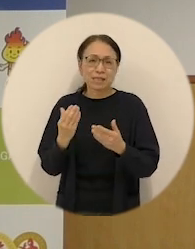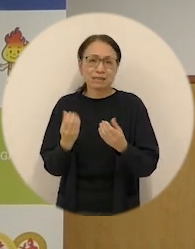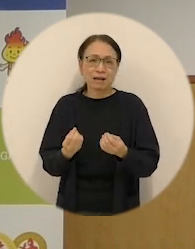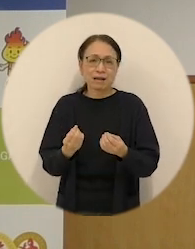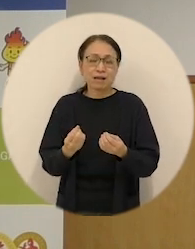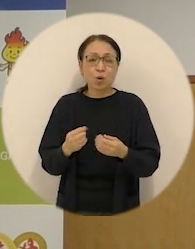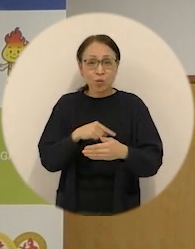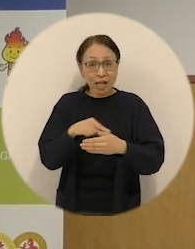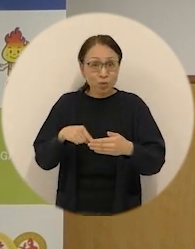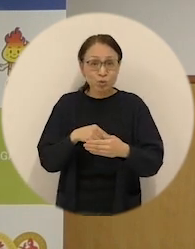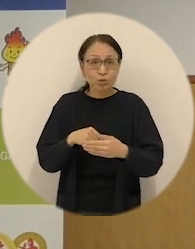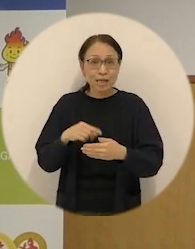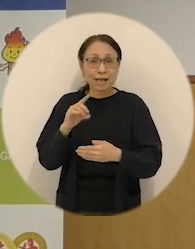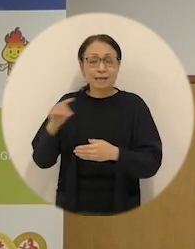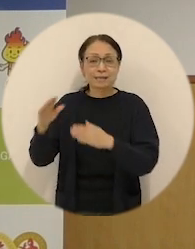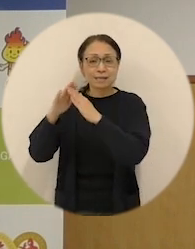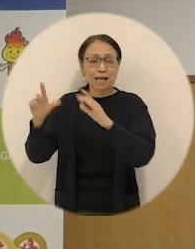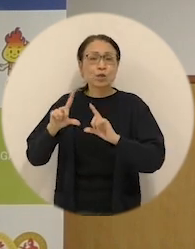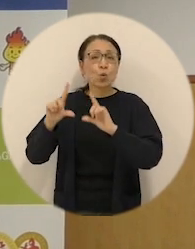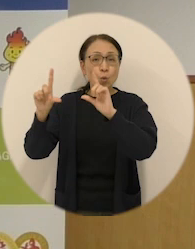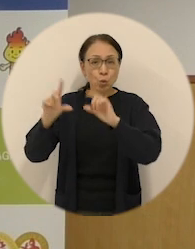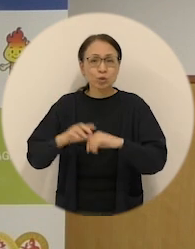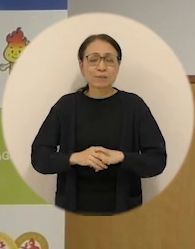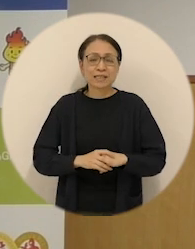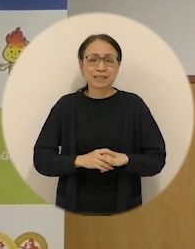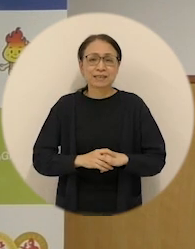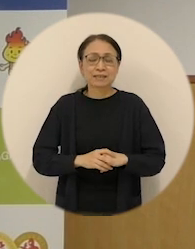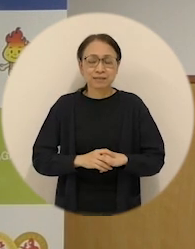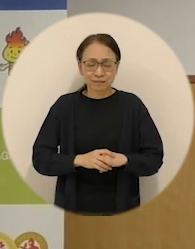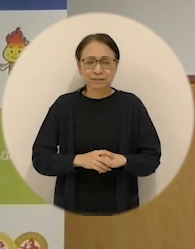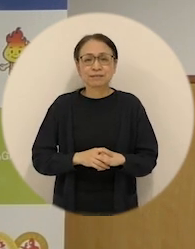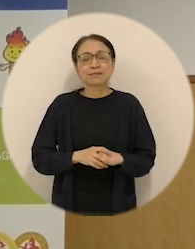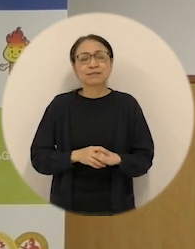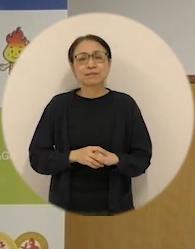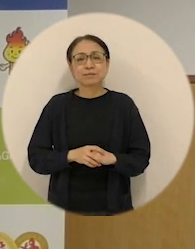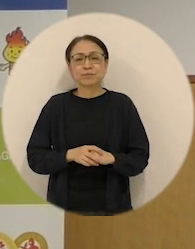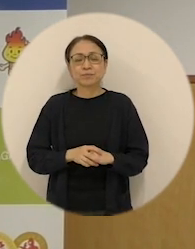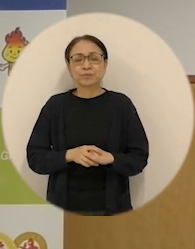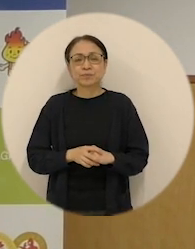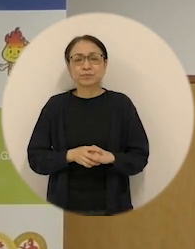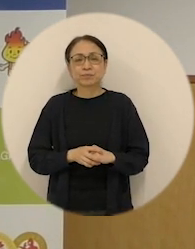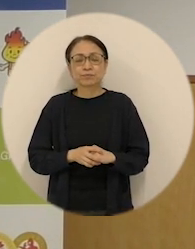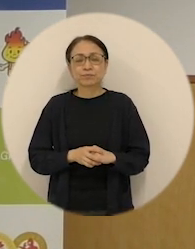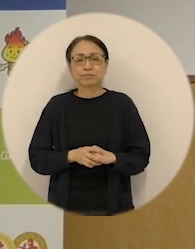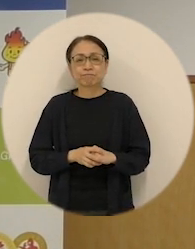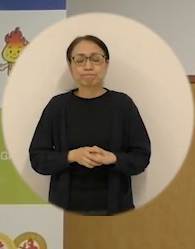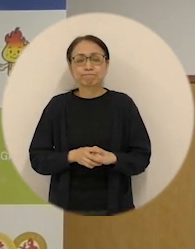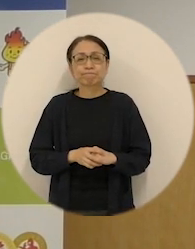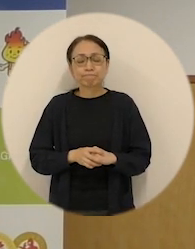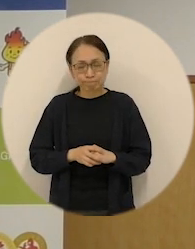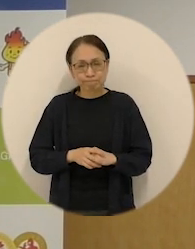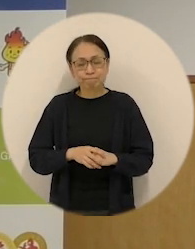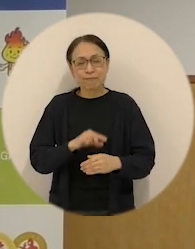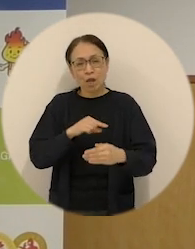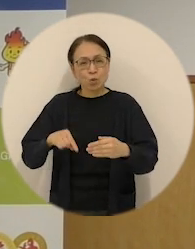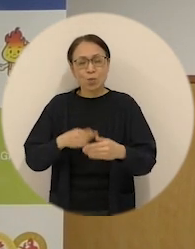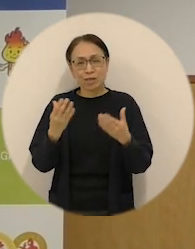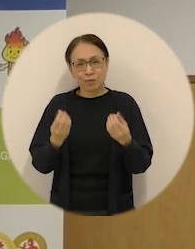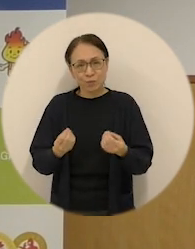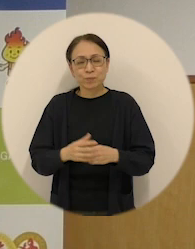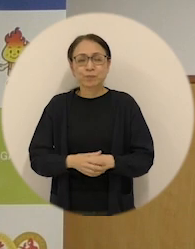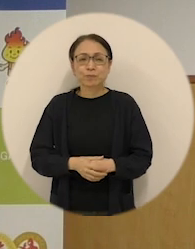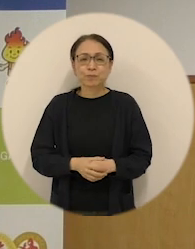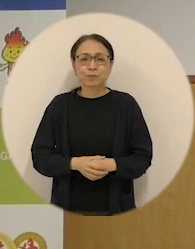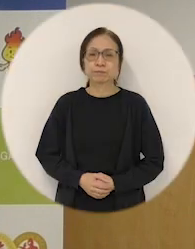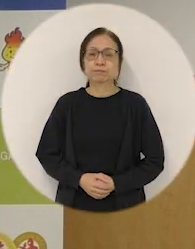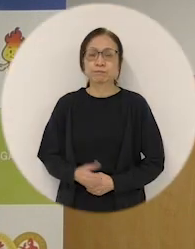容について本議会に報告するものであります。議会関連は以上でございます。